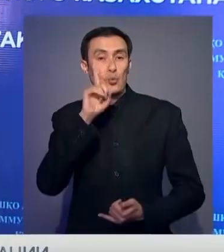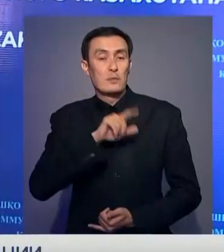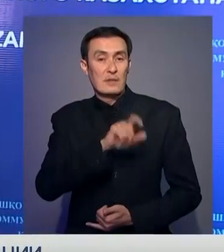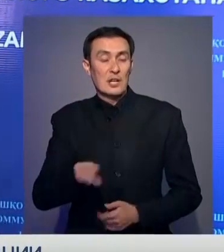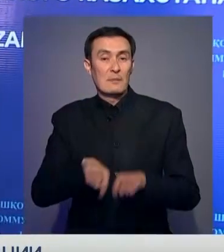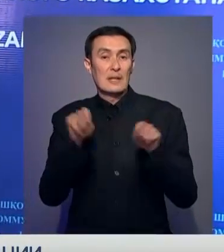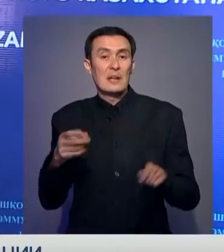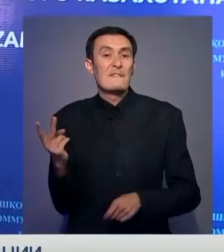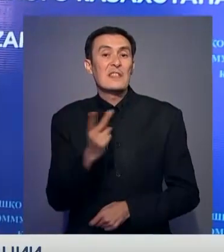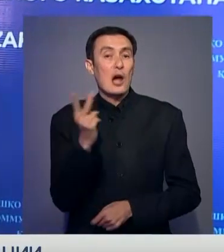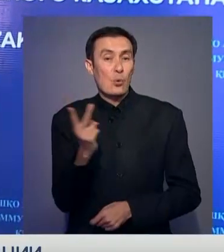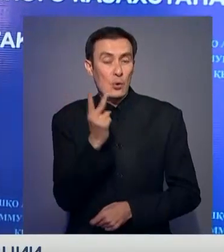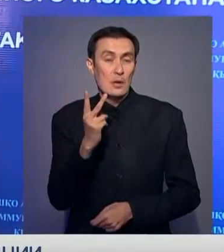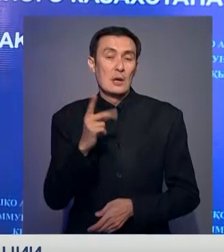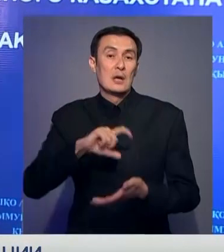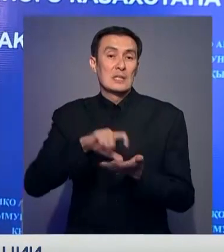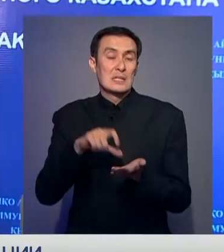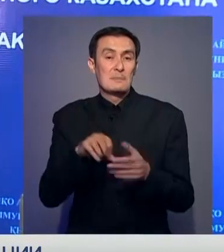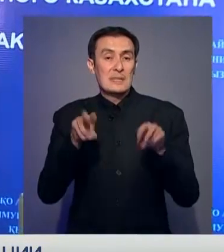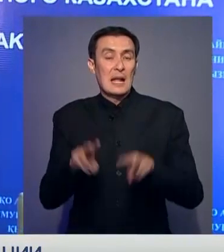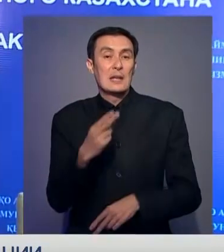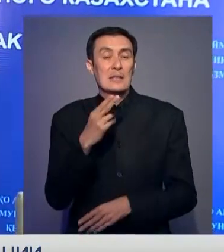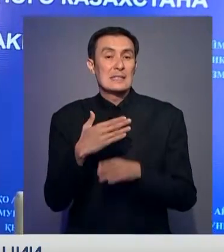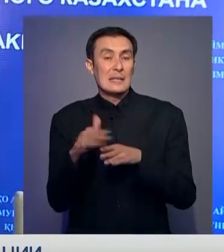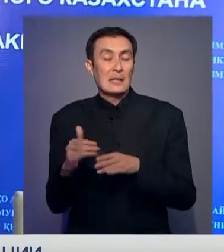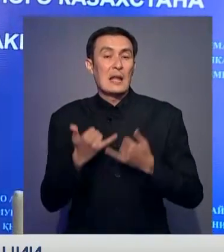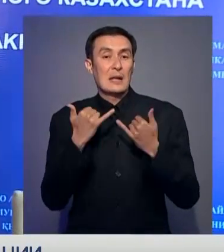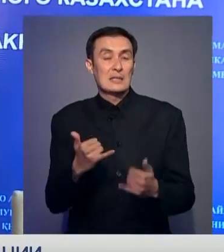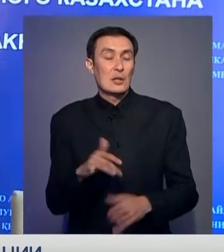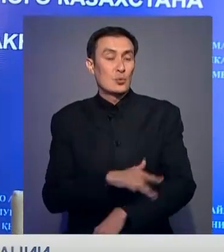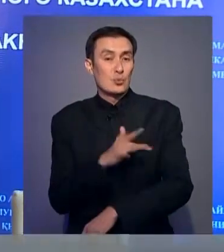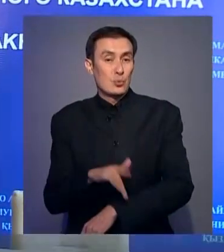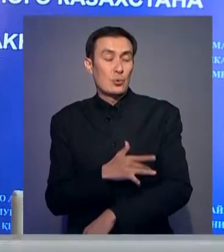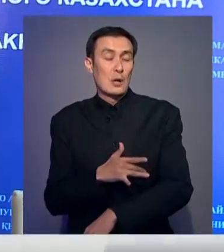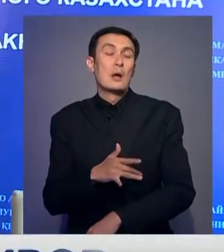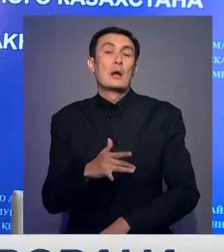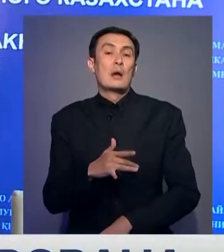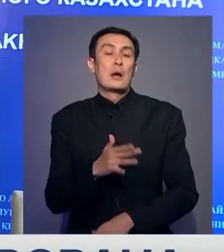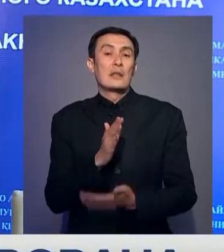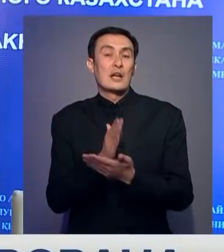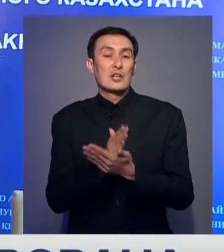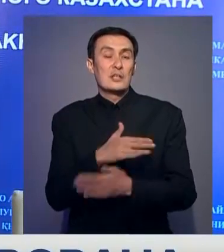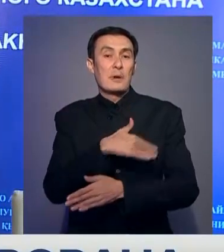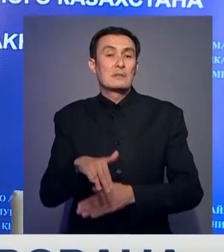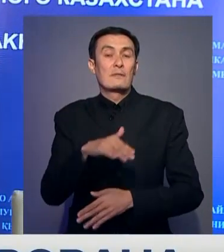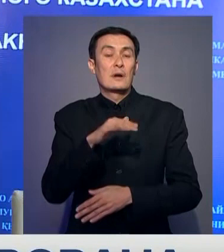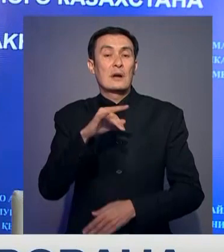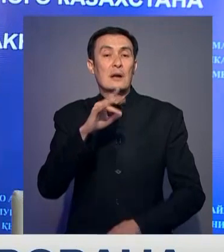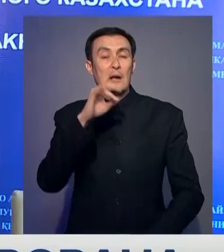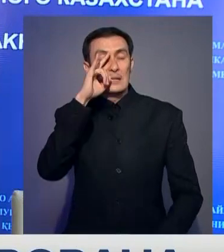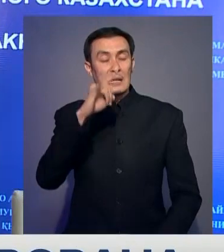открыли также второй специализированный сектор для оказания данного вида услуг, находящийся по адресу улица